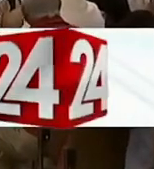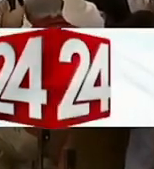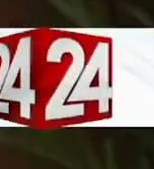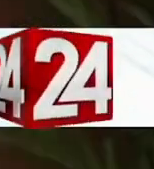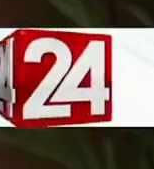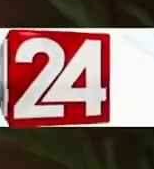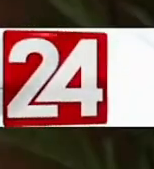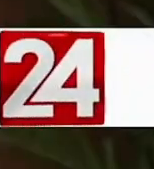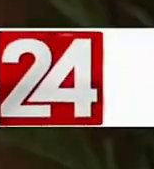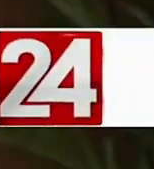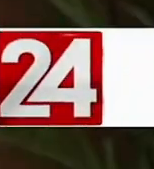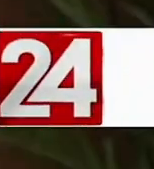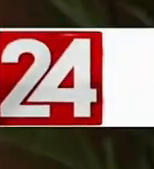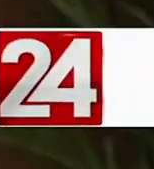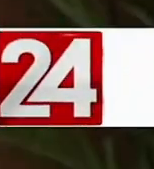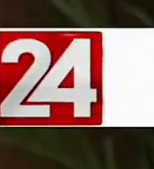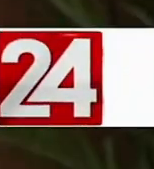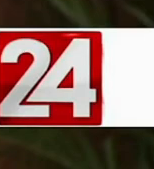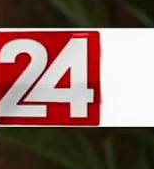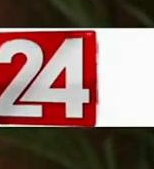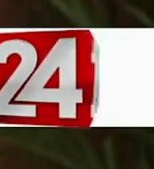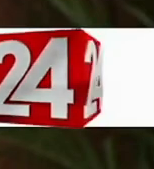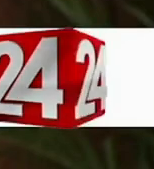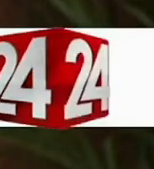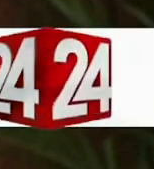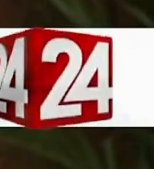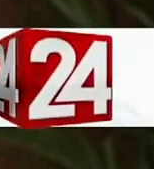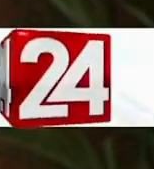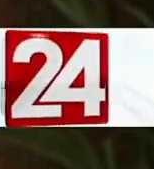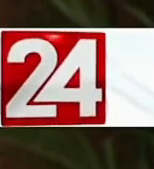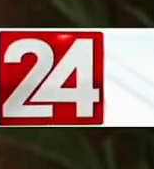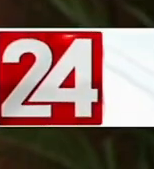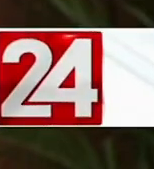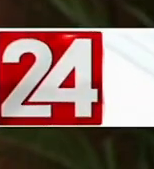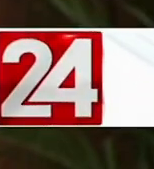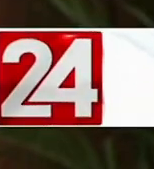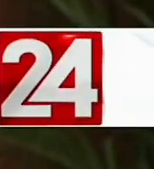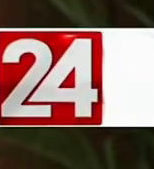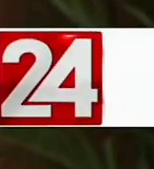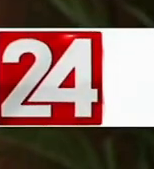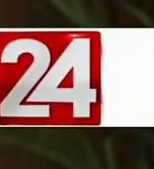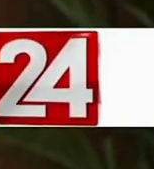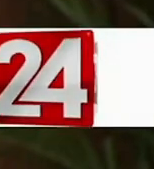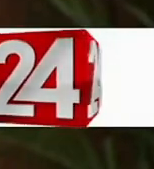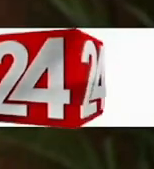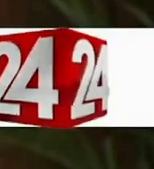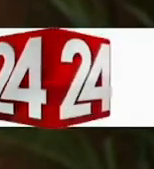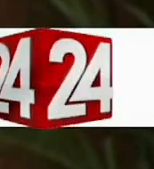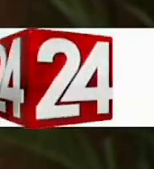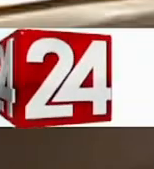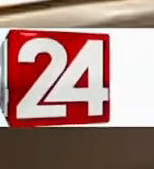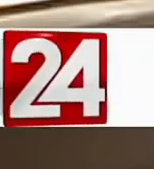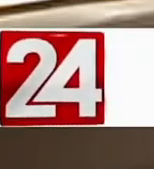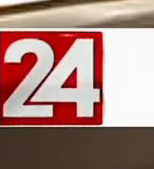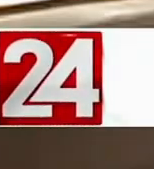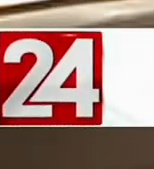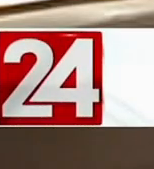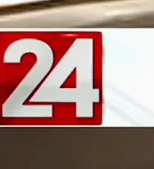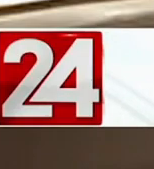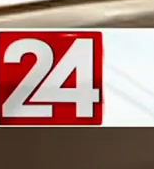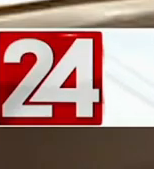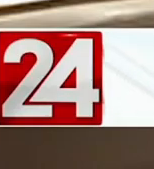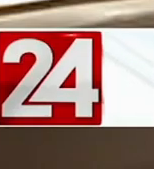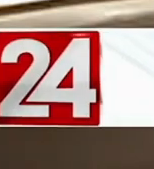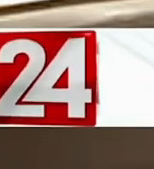Kampo ni Senador-elect Robin Padilla, sinagot ang mga nagsasabi dapat muna siyang mag-aral ng mabuti bago niya pamunuan ng Committee